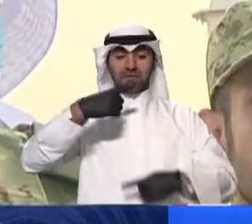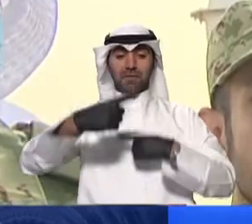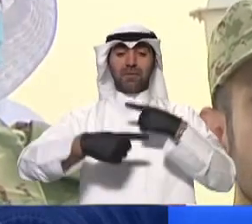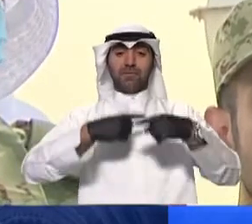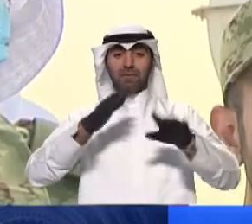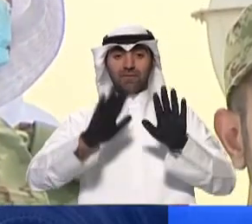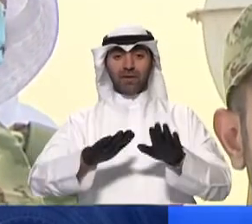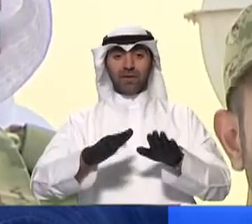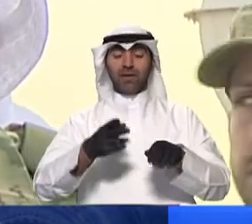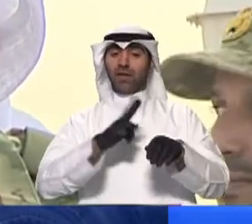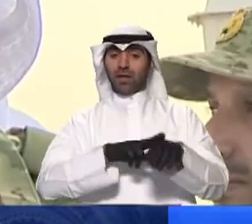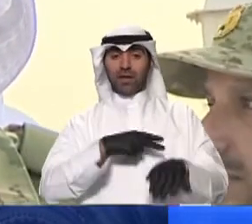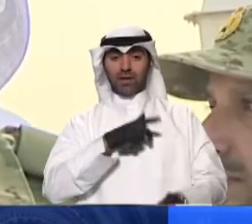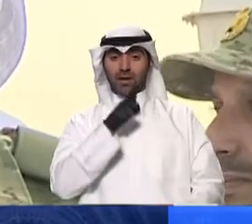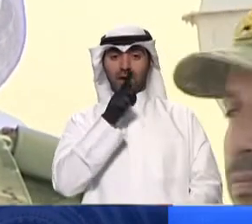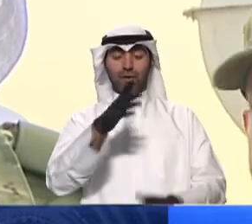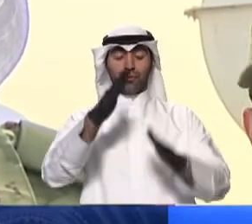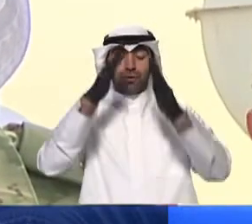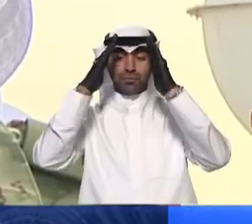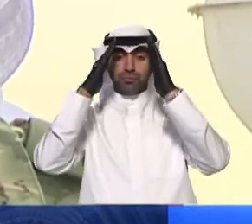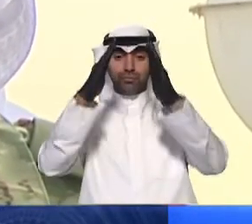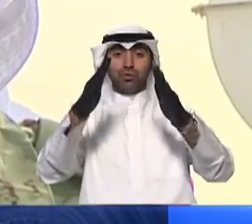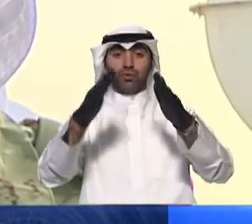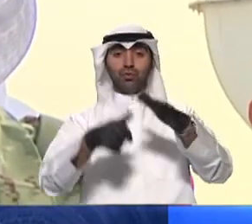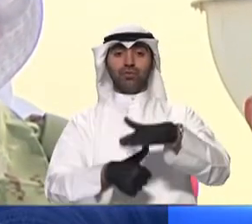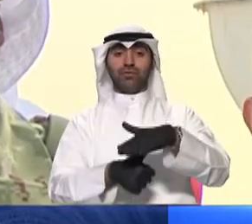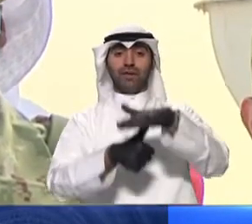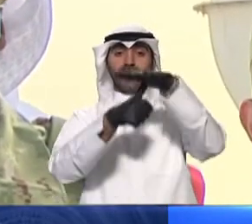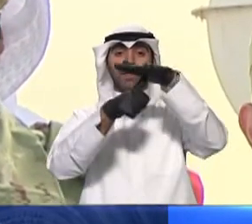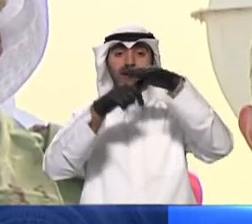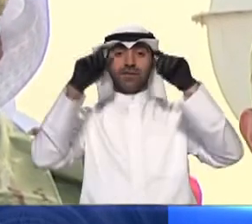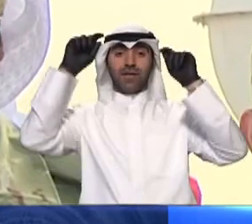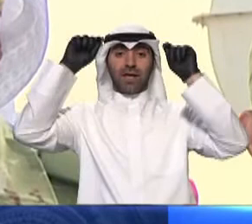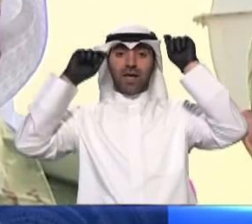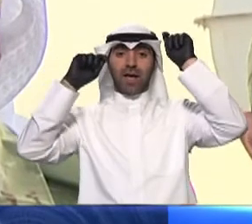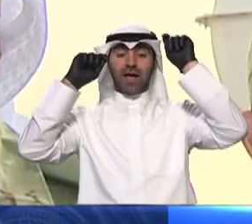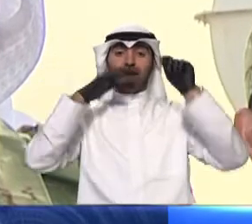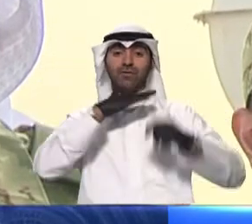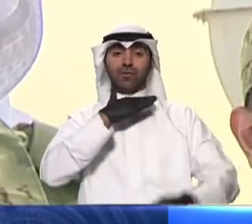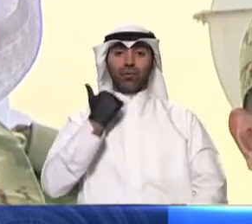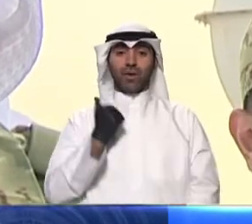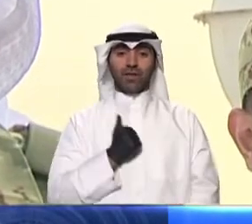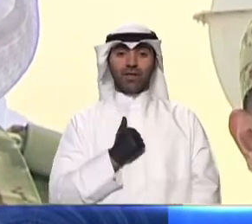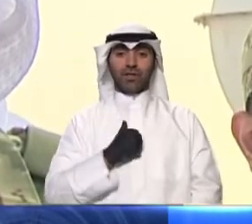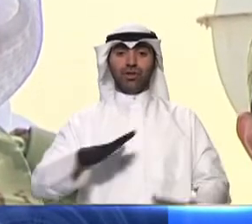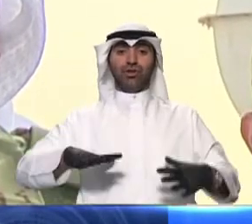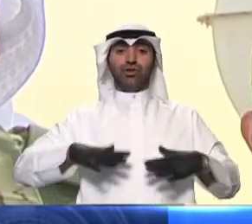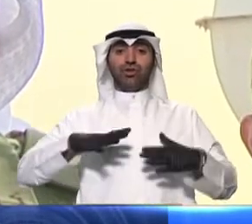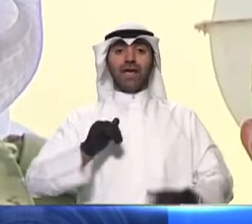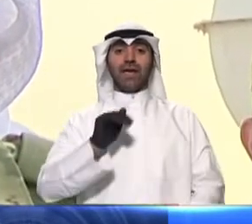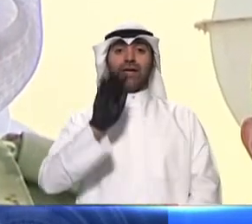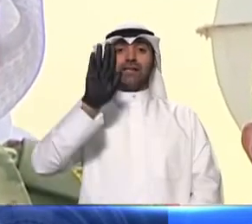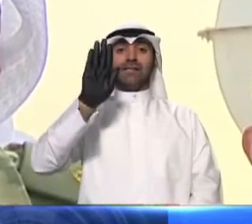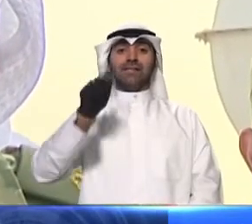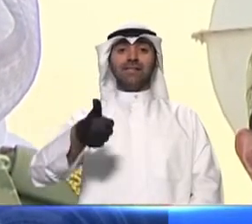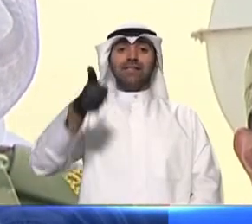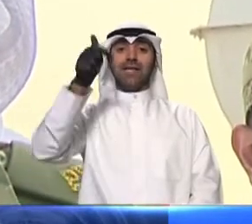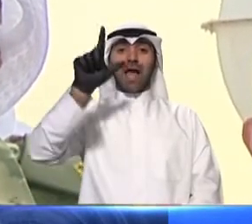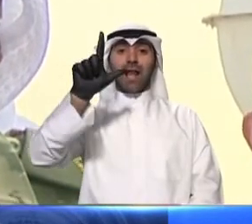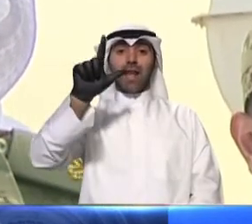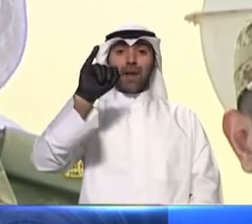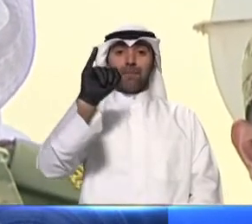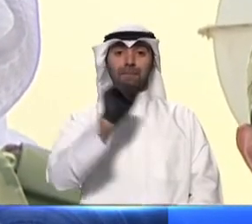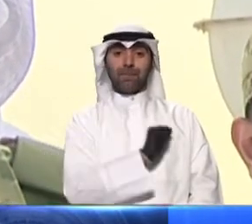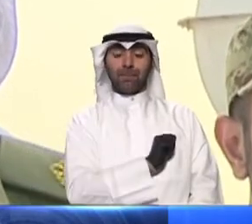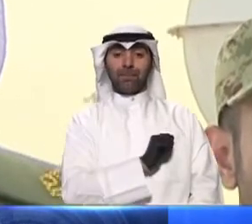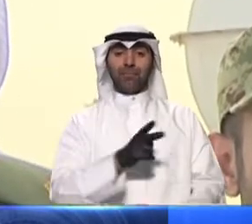سالم العلي الصباح رئيس الحرس الوطني ومعالي الأخ الشيخ مشعل أحمد الجابر الصباح نائب رئيس الحرس